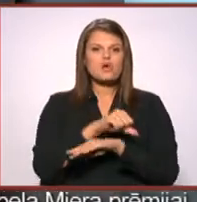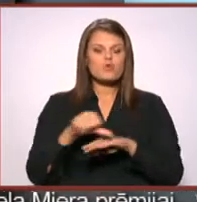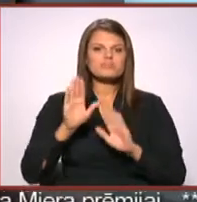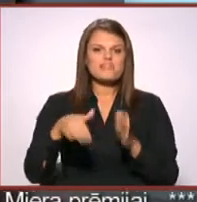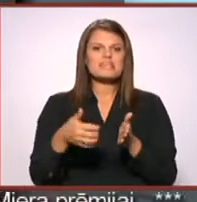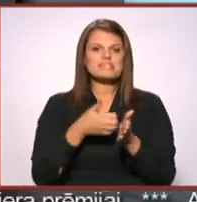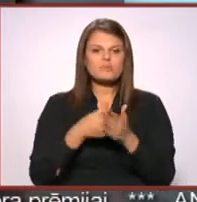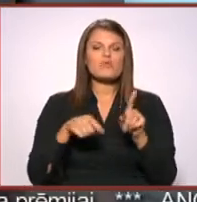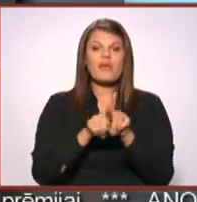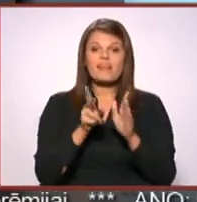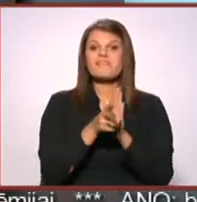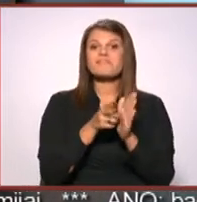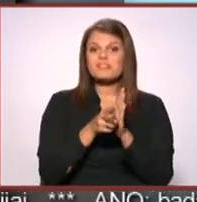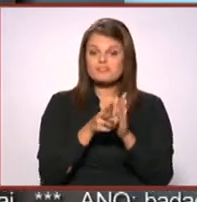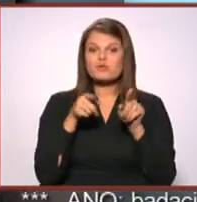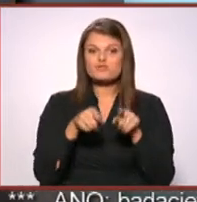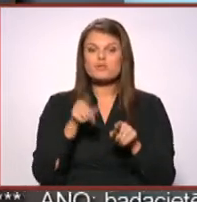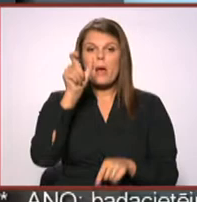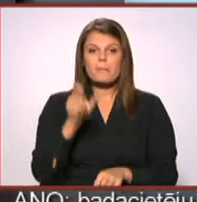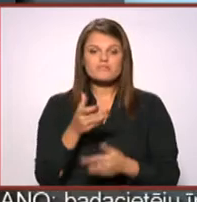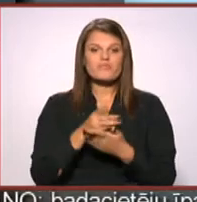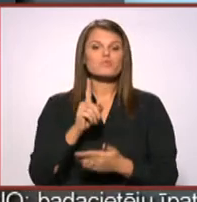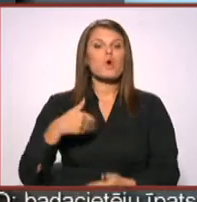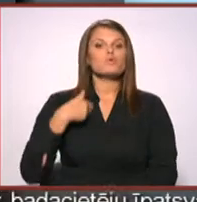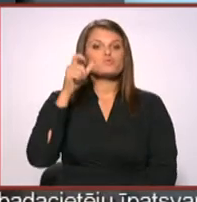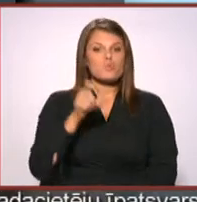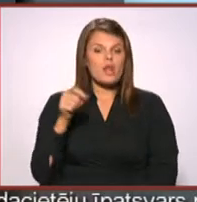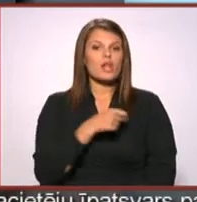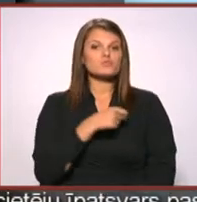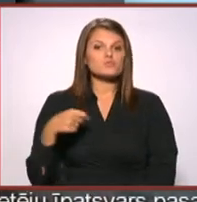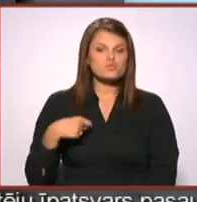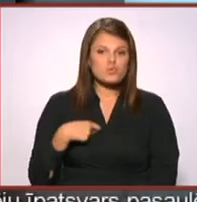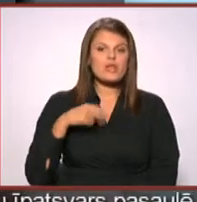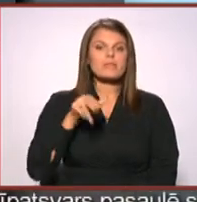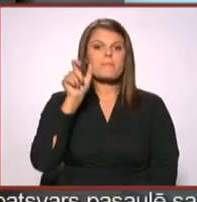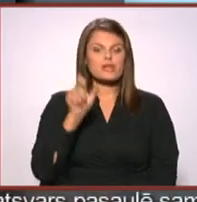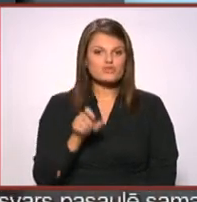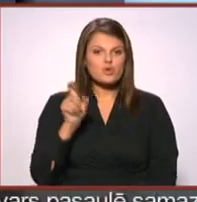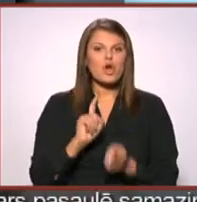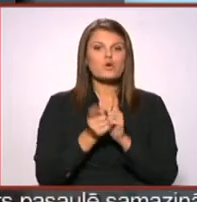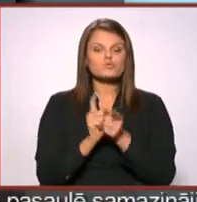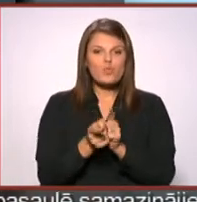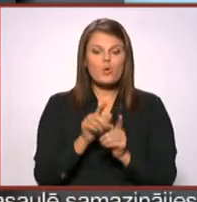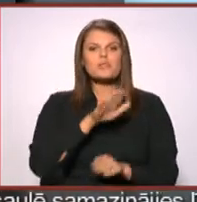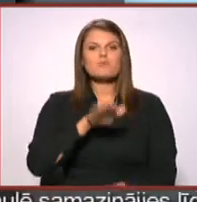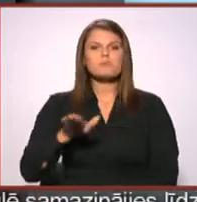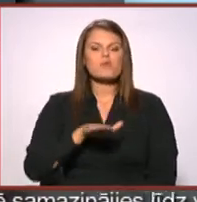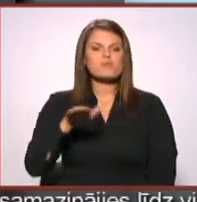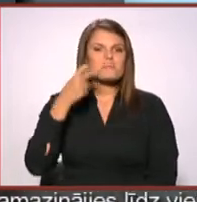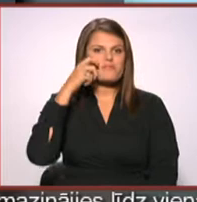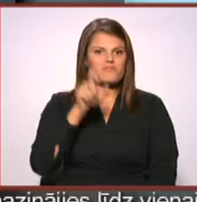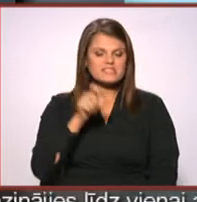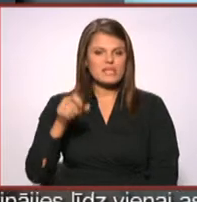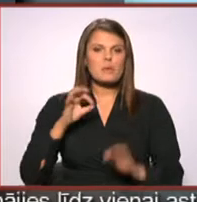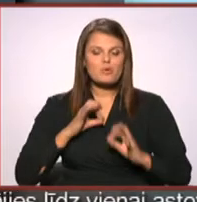robežās nu varēs izmantot arī vilcienos. Šo pasažieru vidū ir skolēni, studenti, pensionāri, skolotāji, daudzvēņu ģimeņu vecāki, profesionālo